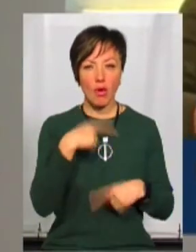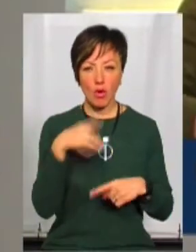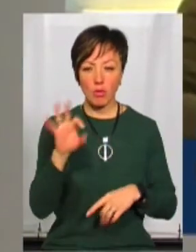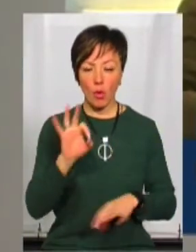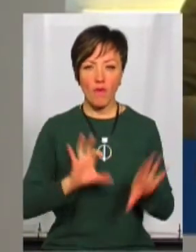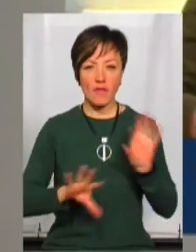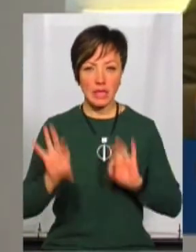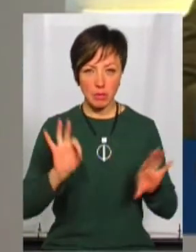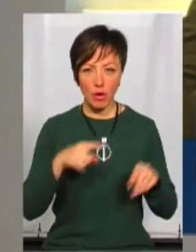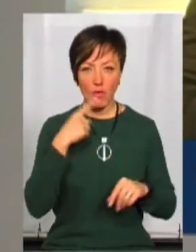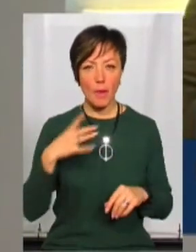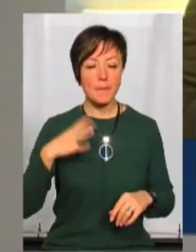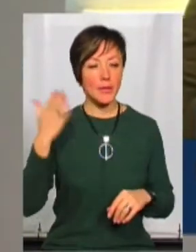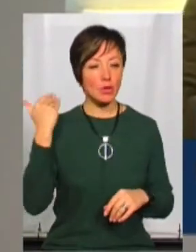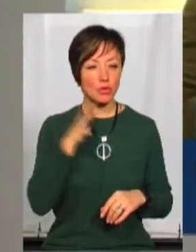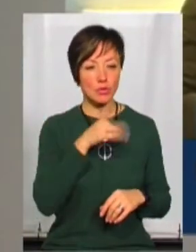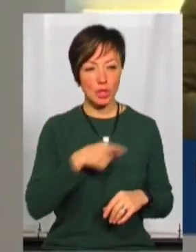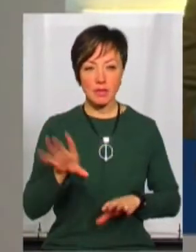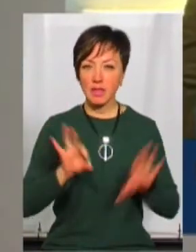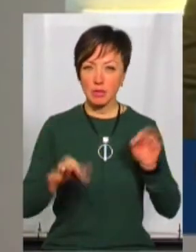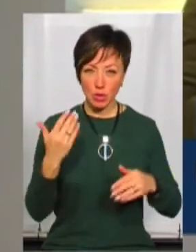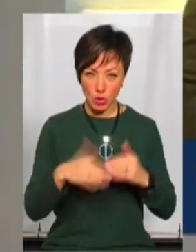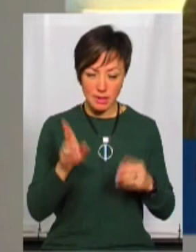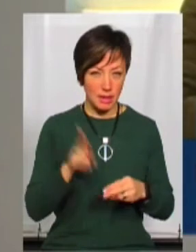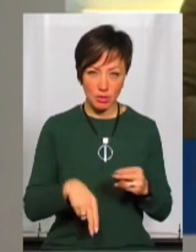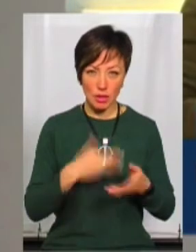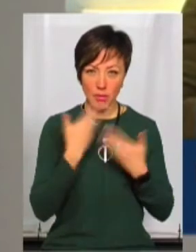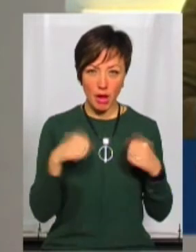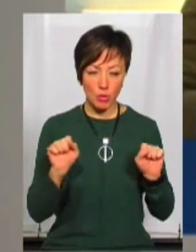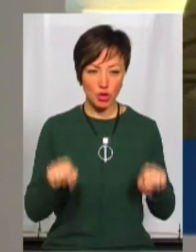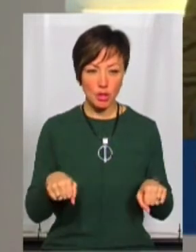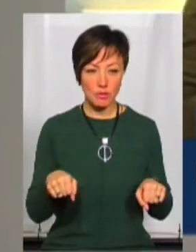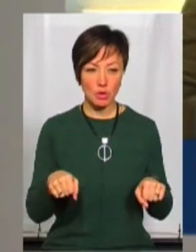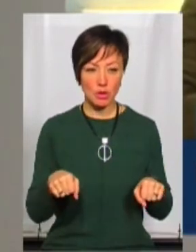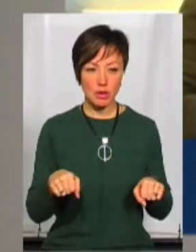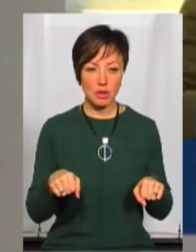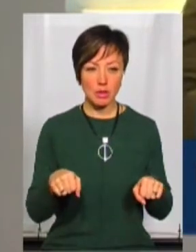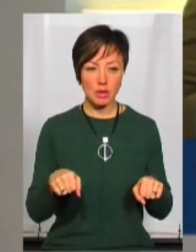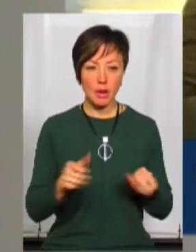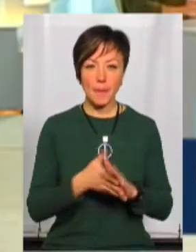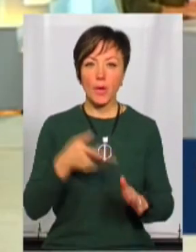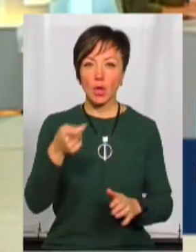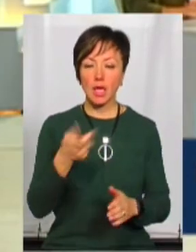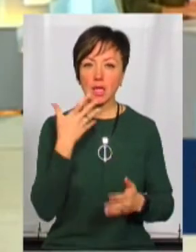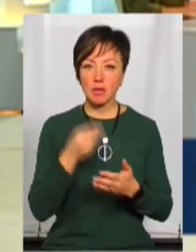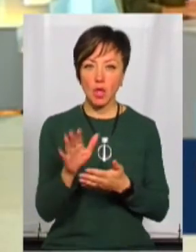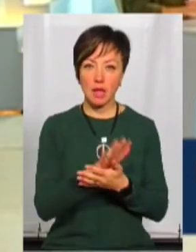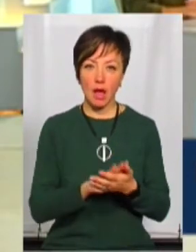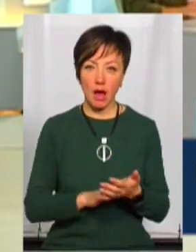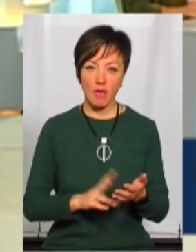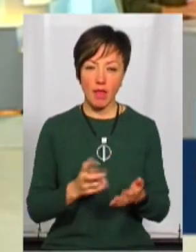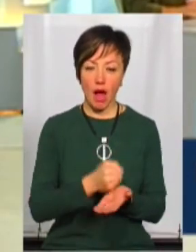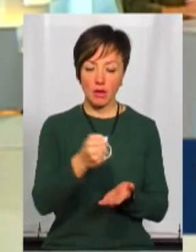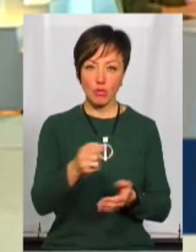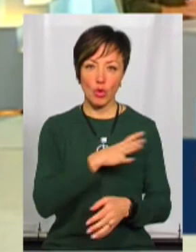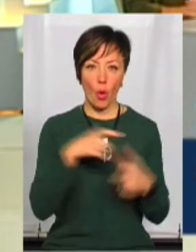ви говорите в минулому часі. Відбір вже закінчився, вже немає можливості стати, подати свою заявку на